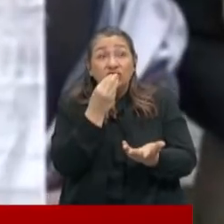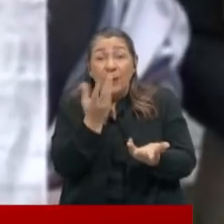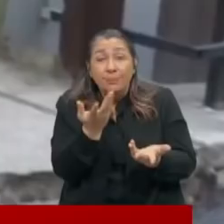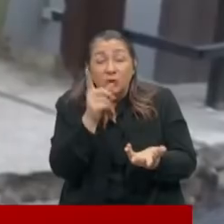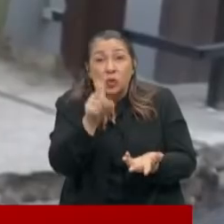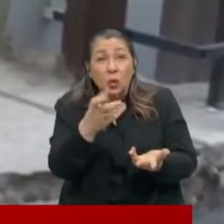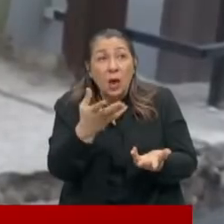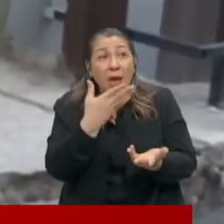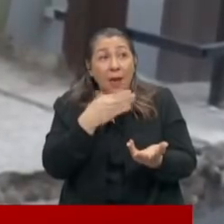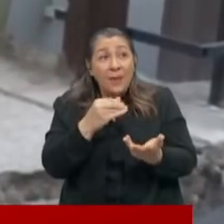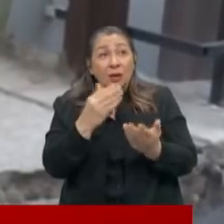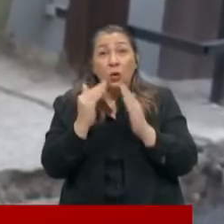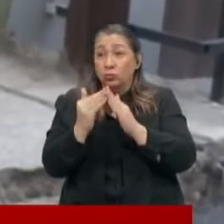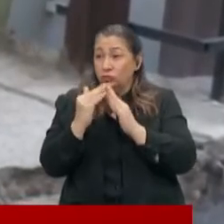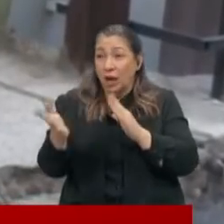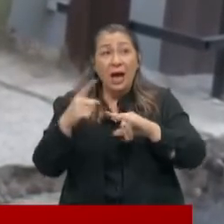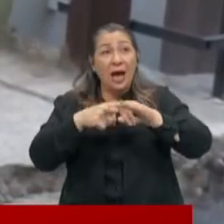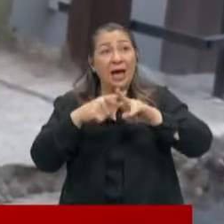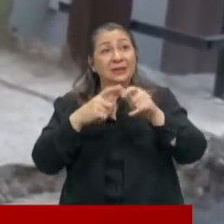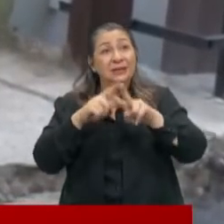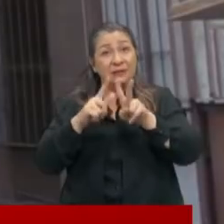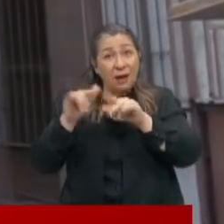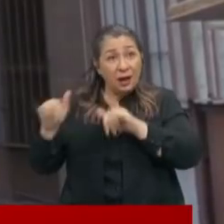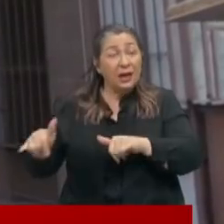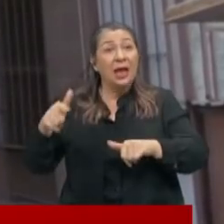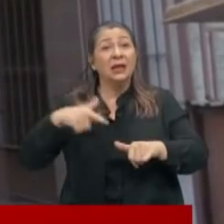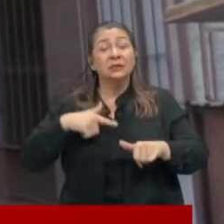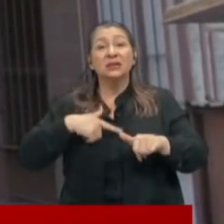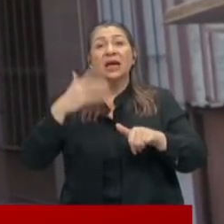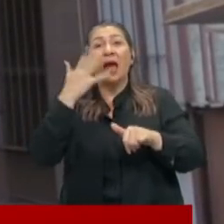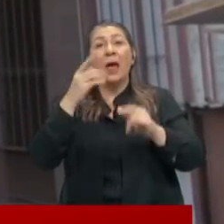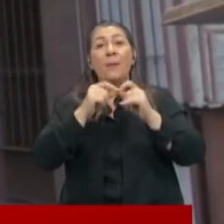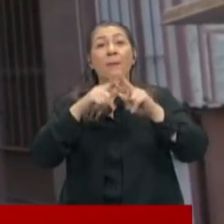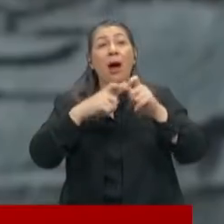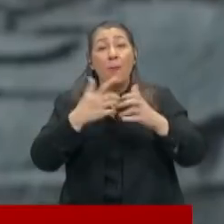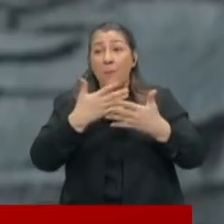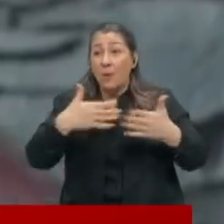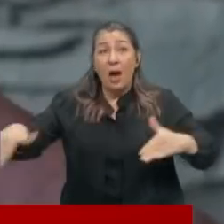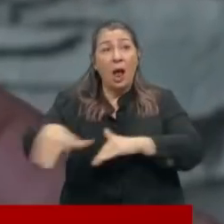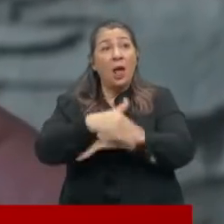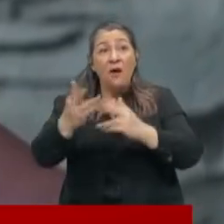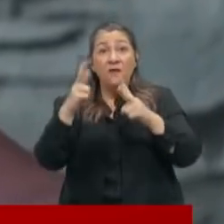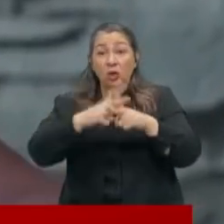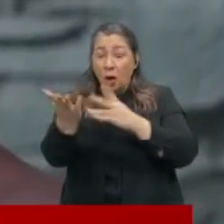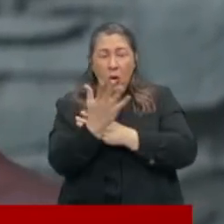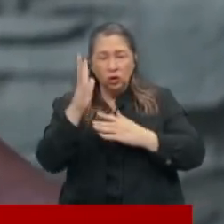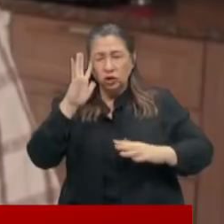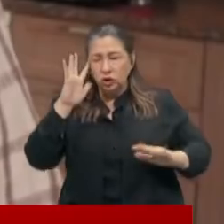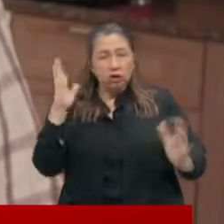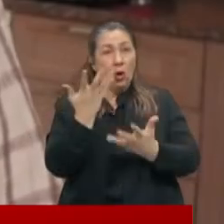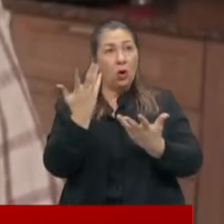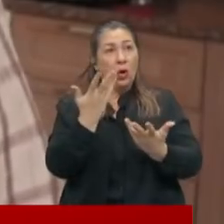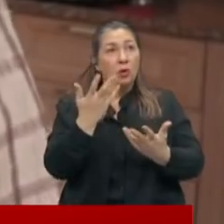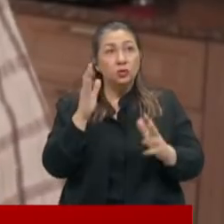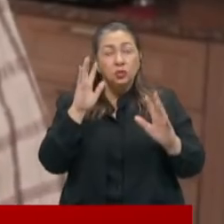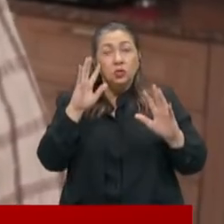diye soruyor. Emekli komşusu Hasan Doğan da öyle. İzmir Karabağlar'da koca bir mahalle gelen faturaların şokunu yaşıyor.